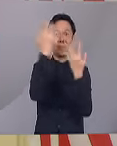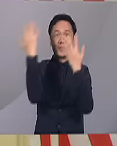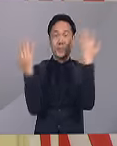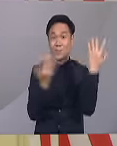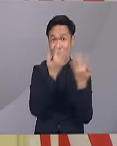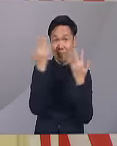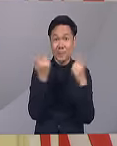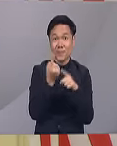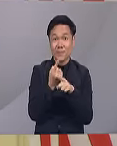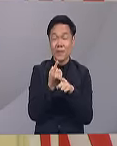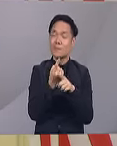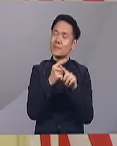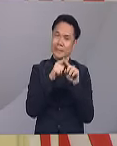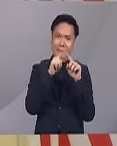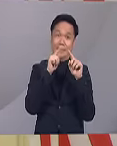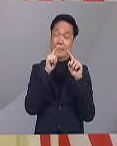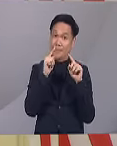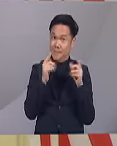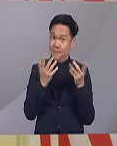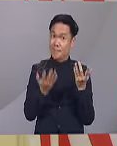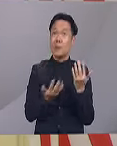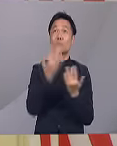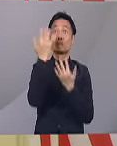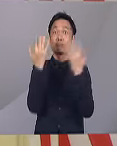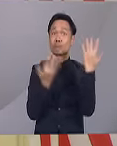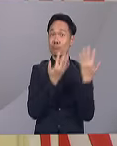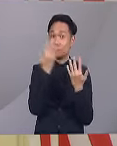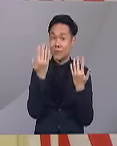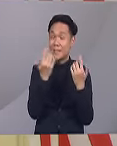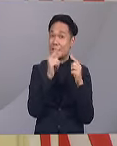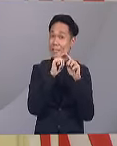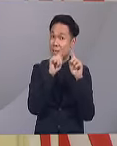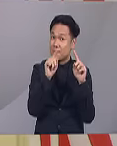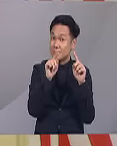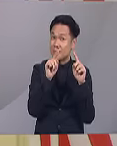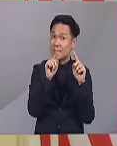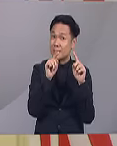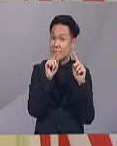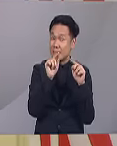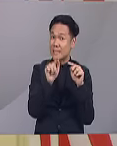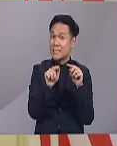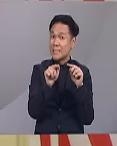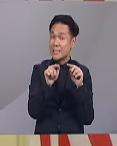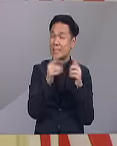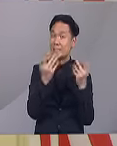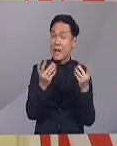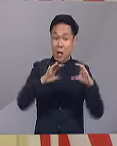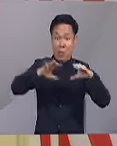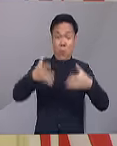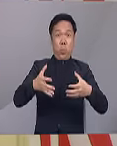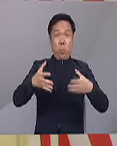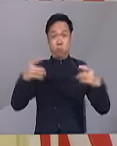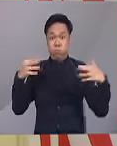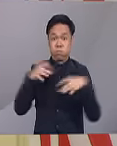Ianya jika ada berlaku kelompok yang besar jumlahnya, ianya